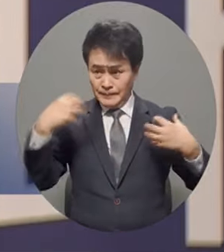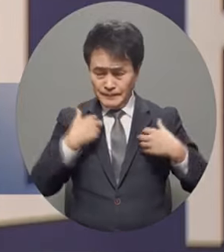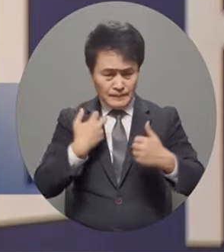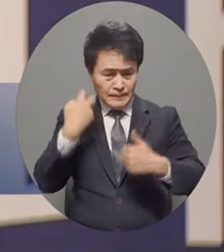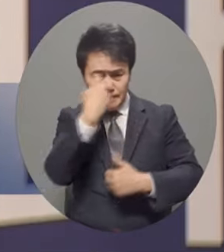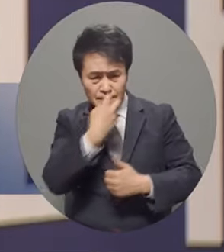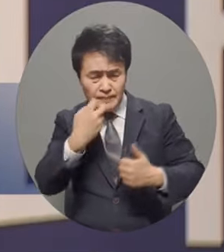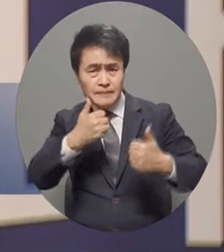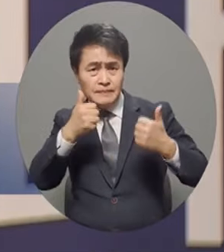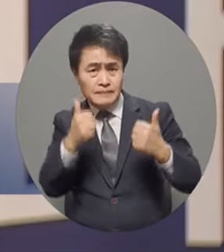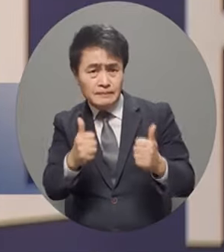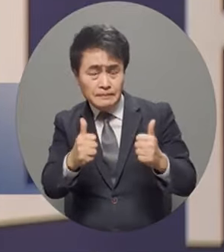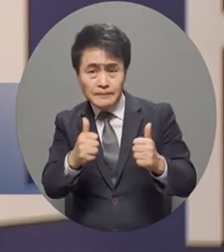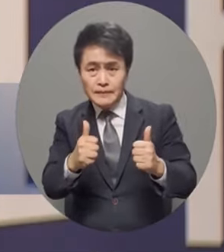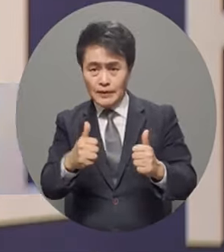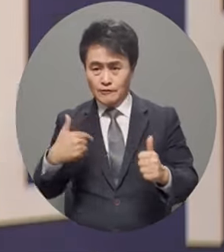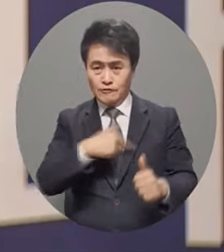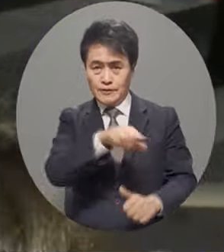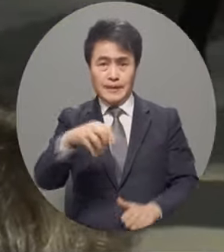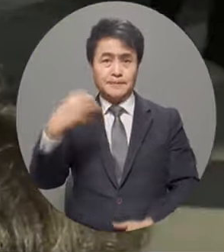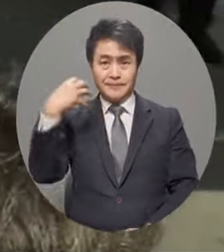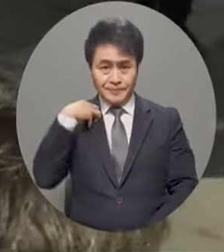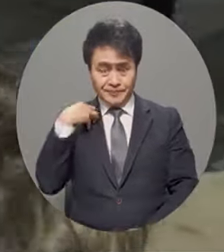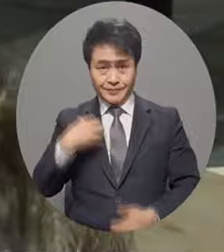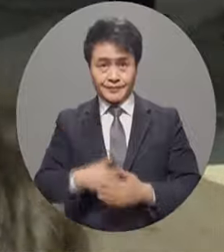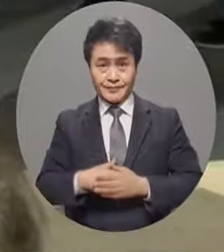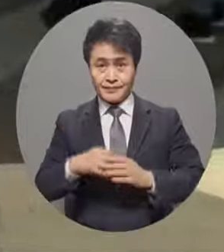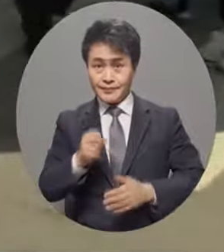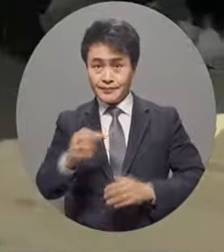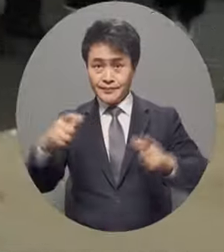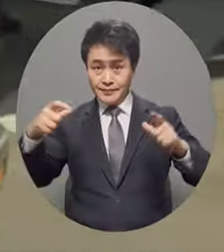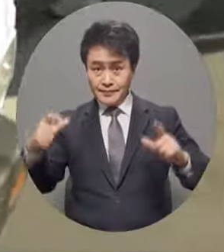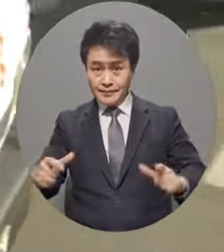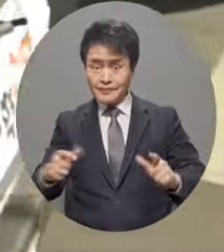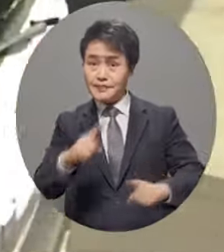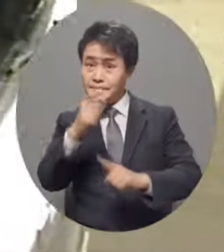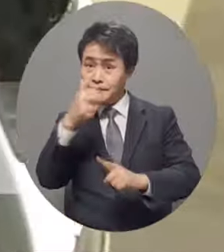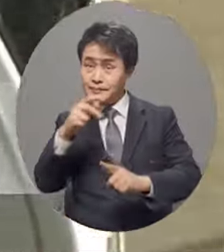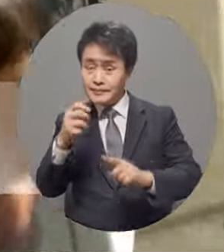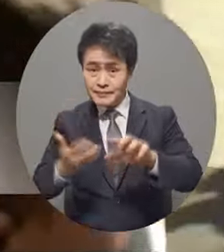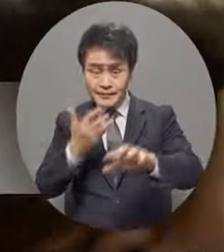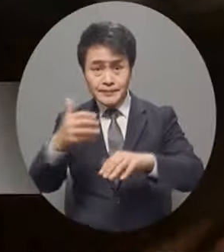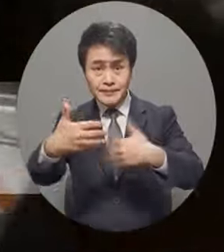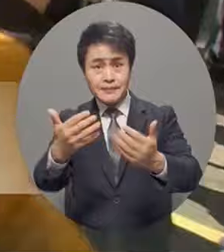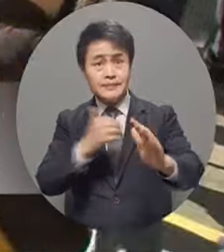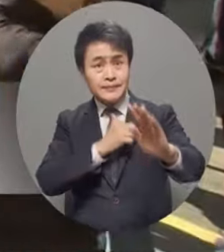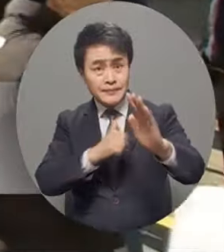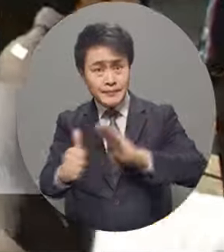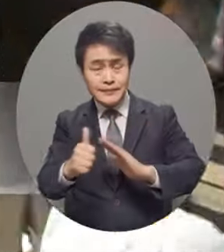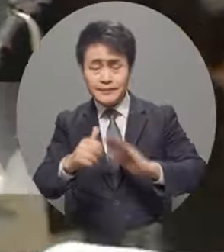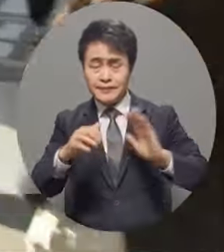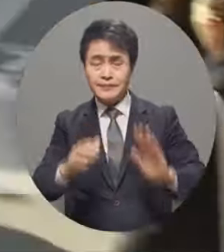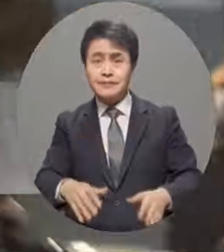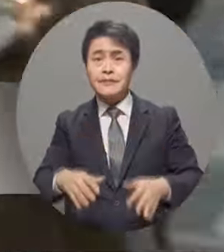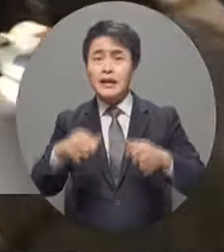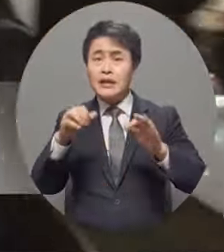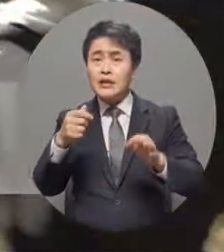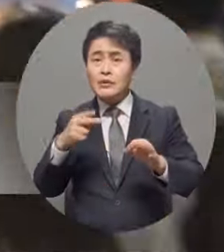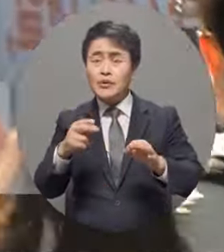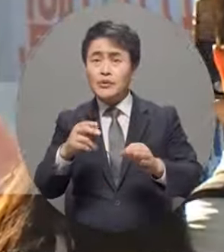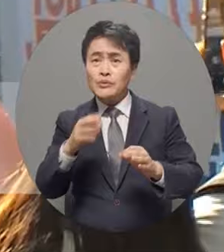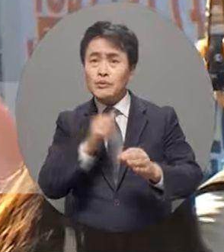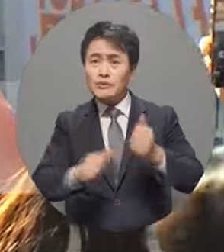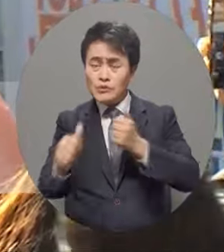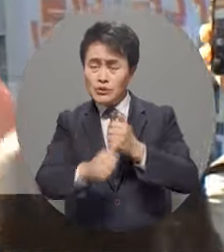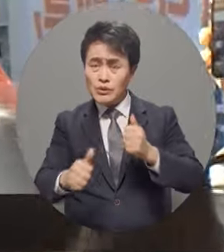심판 우리가 하겠습니다. 여권에서 나온 이준석 개혁신당 대표는 김경률 비대위원의